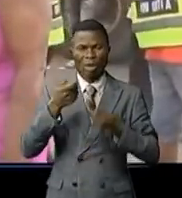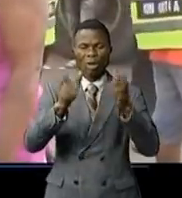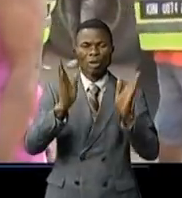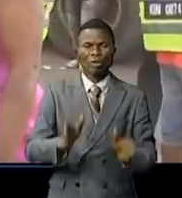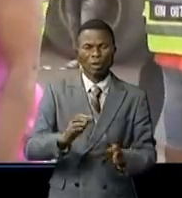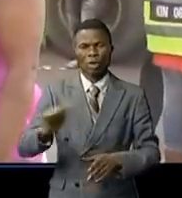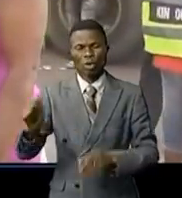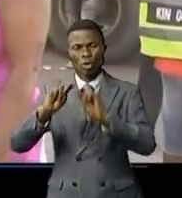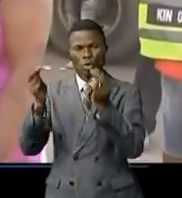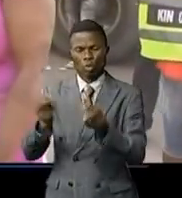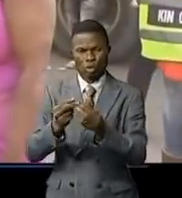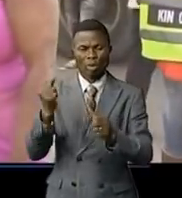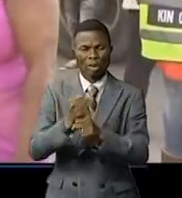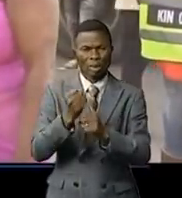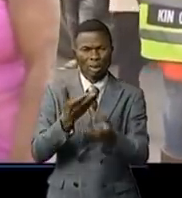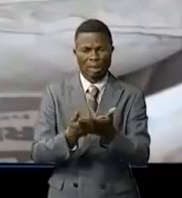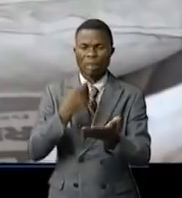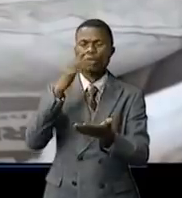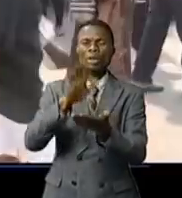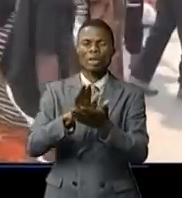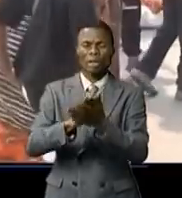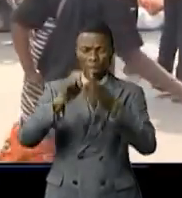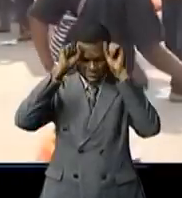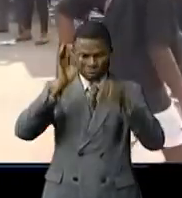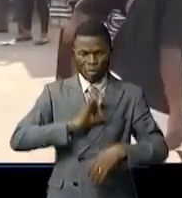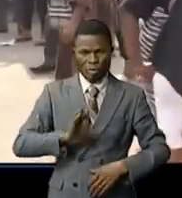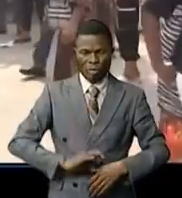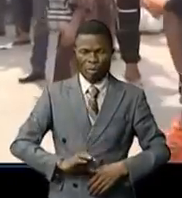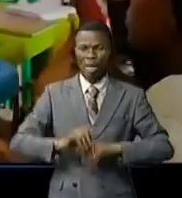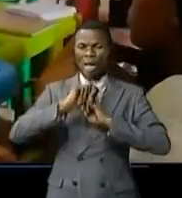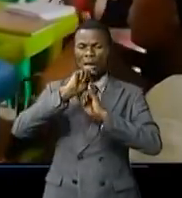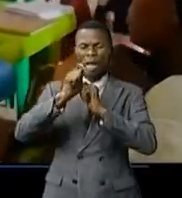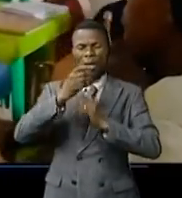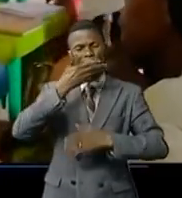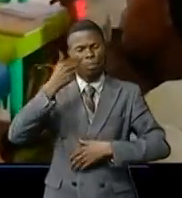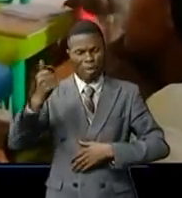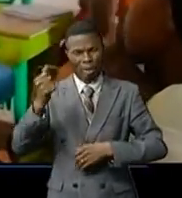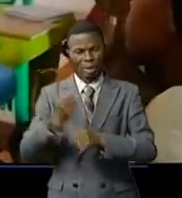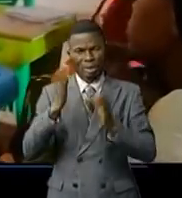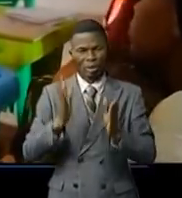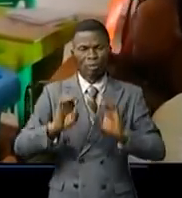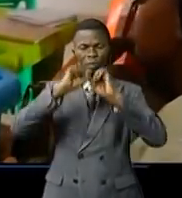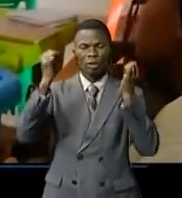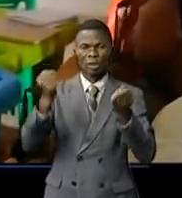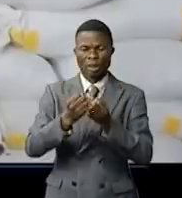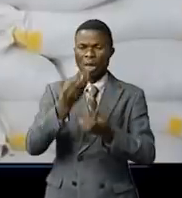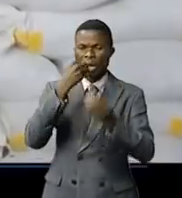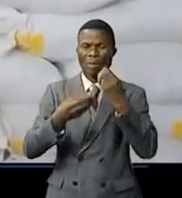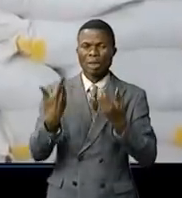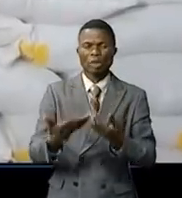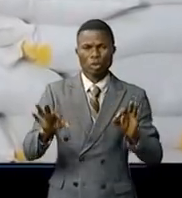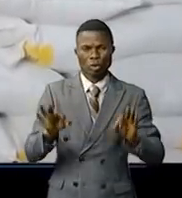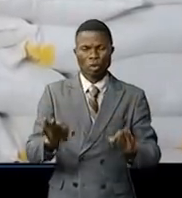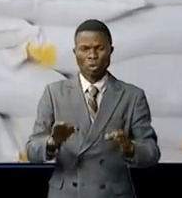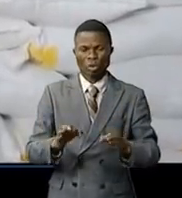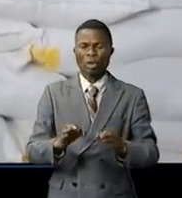autres catégories socio-professionnelles remercient les chefs de l'État pour ces gestes combien louables. Les personnels de la société Bio Agro Business,